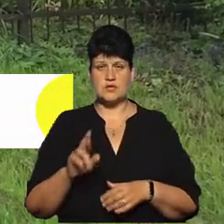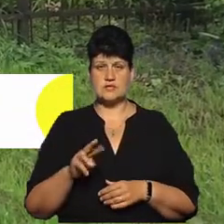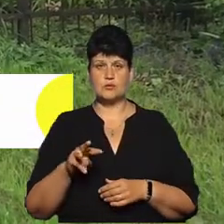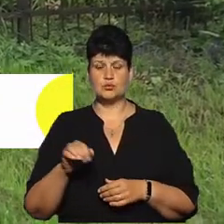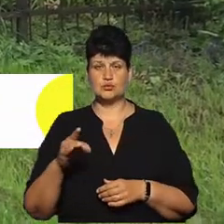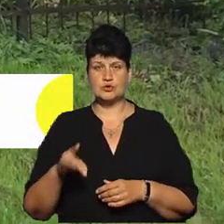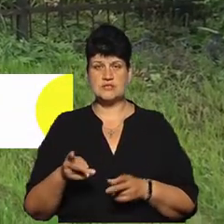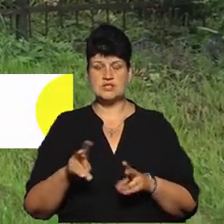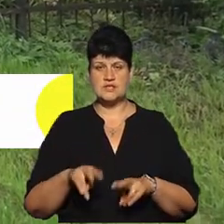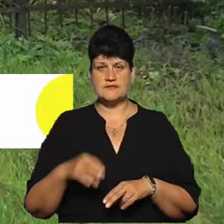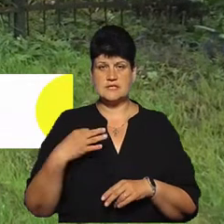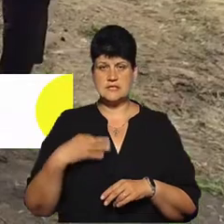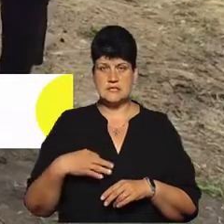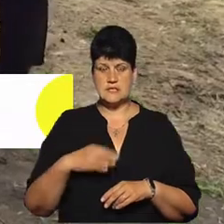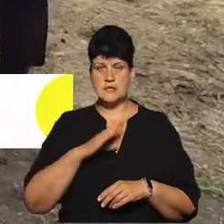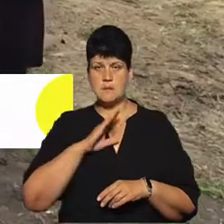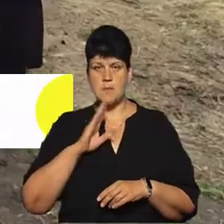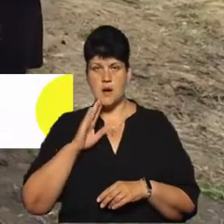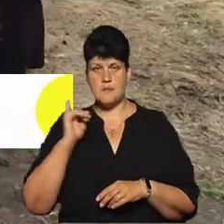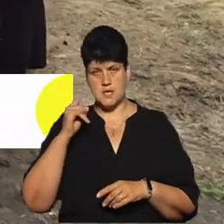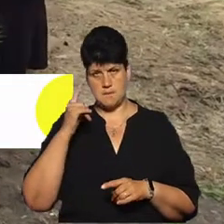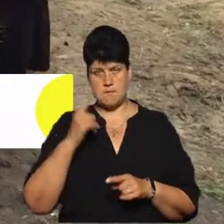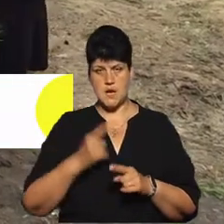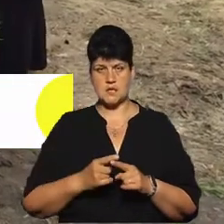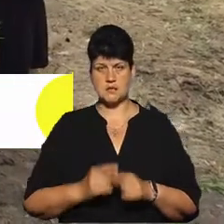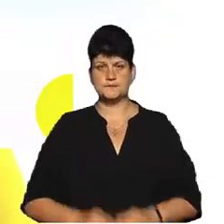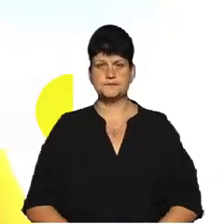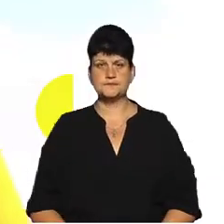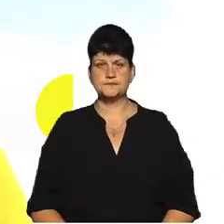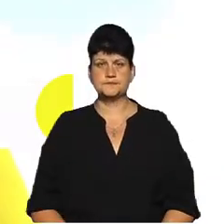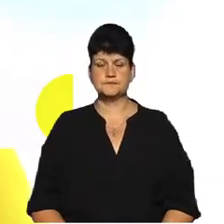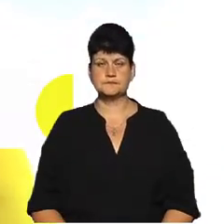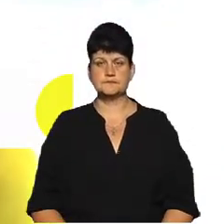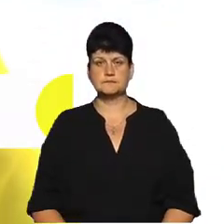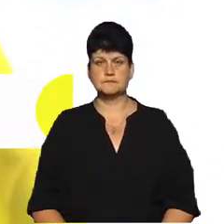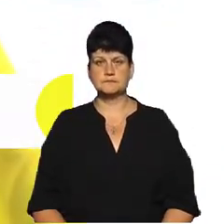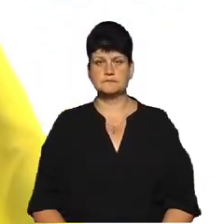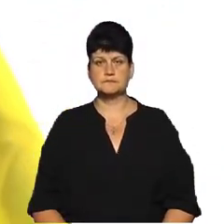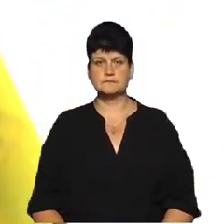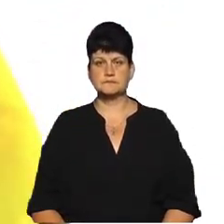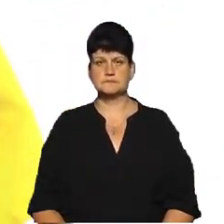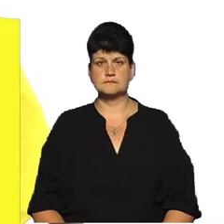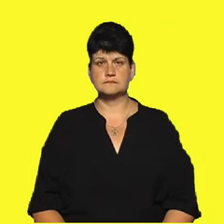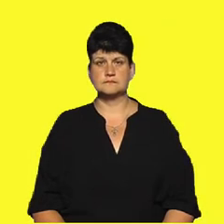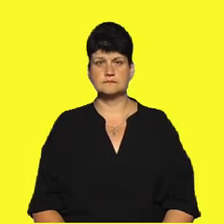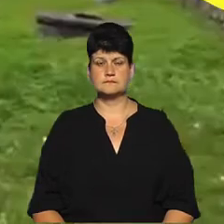син, мама і брат. Тарас Бурак, Василь Панчук. Новини на Суспільному. Тернопільщина.